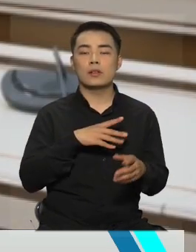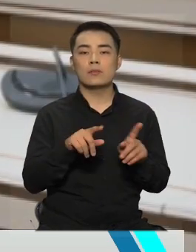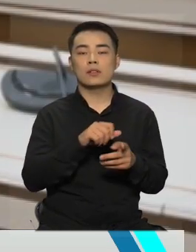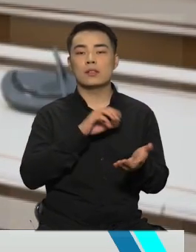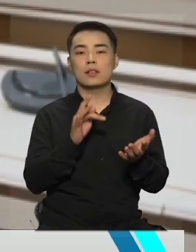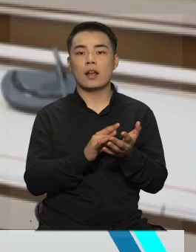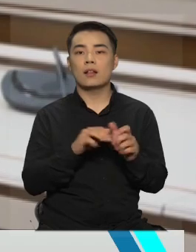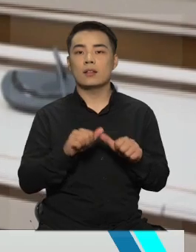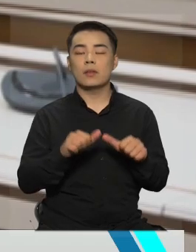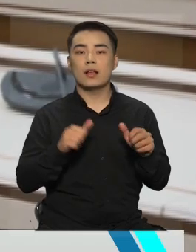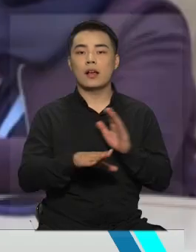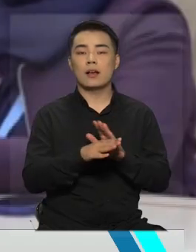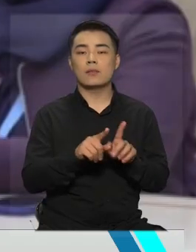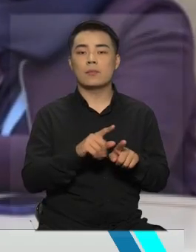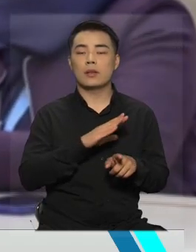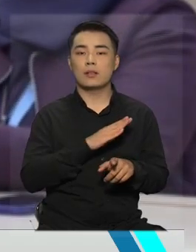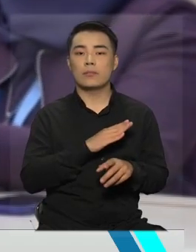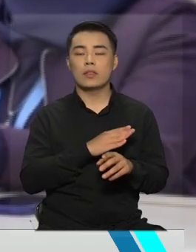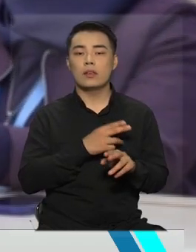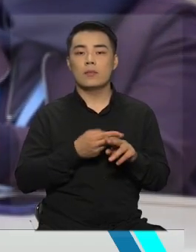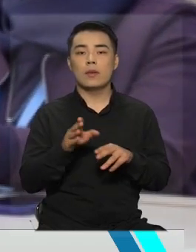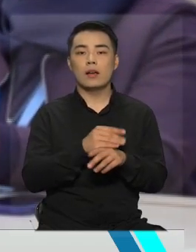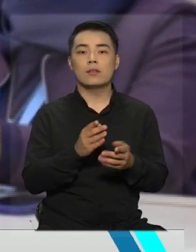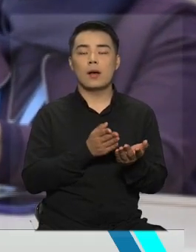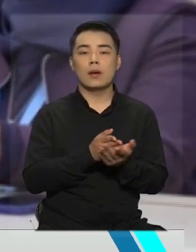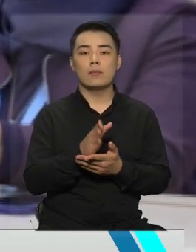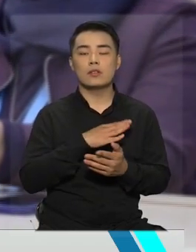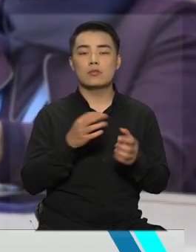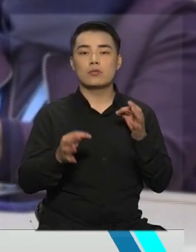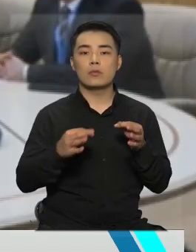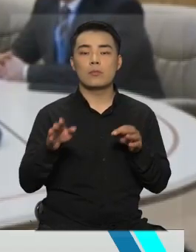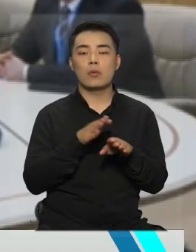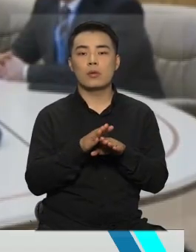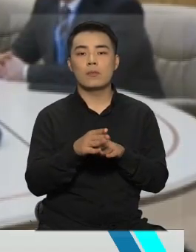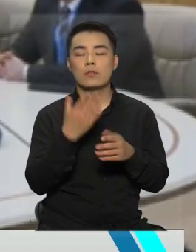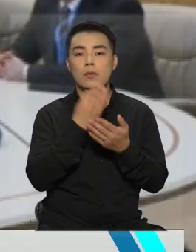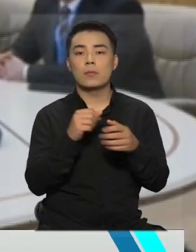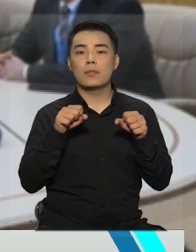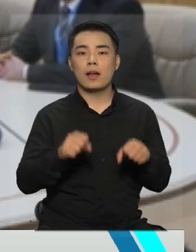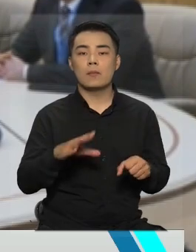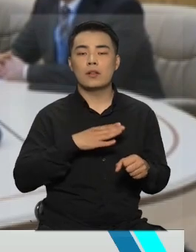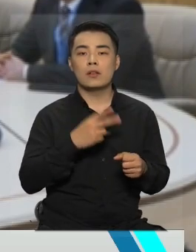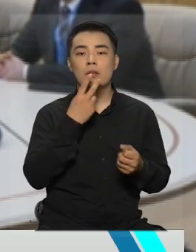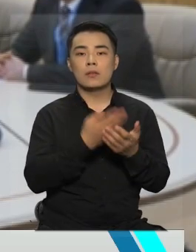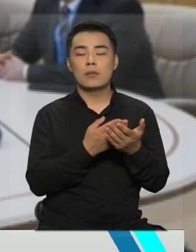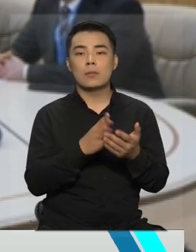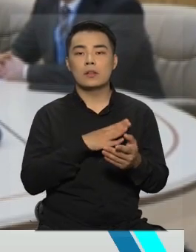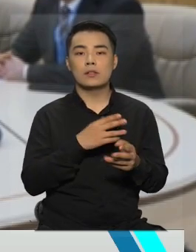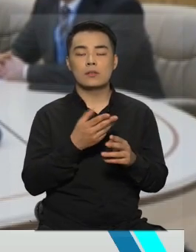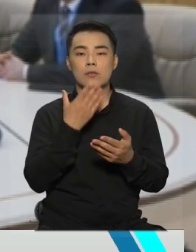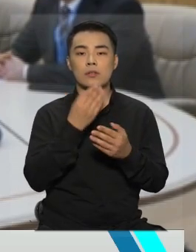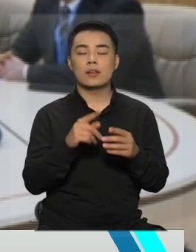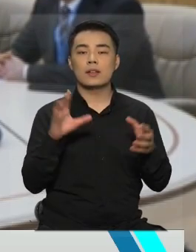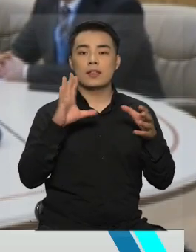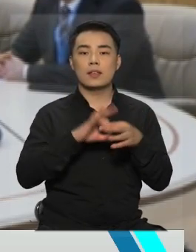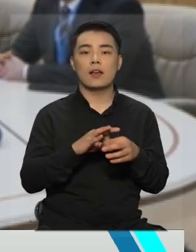комиссия впрочем были случаи когда участники электоральной компании через суд добивались восстановления своих прав Они смогли доказать что в ЦИК на момент